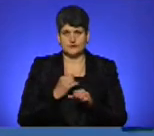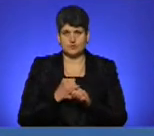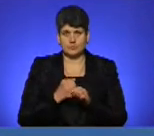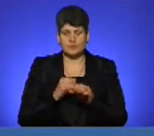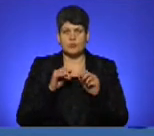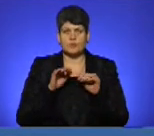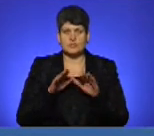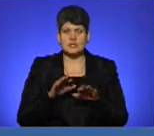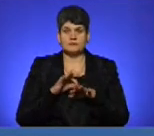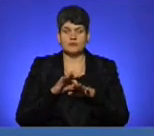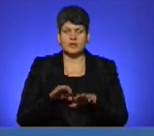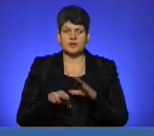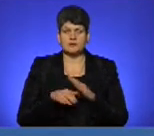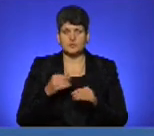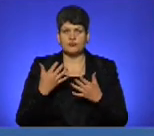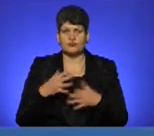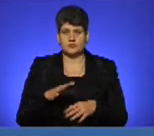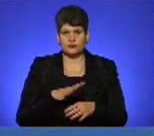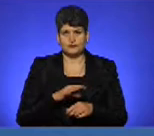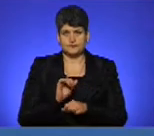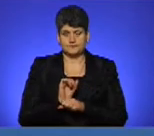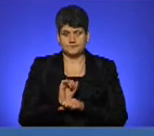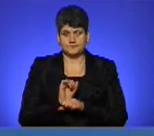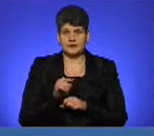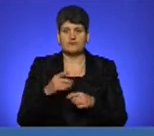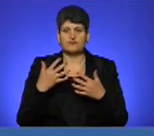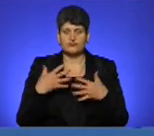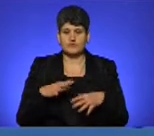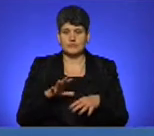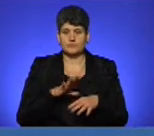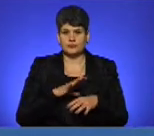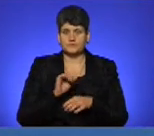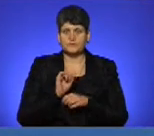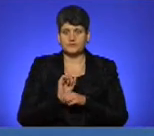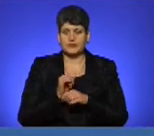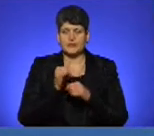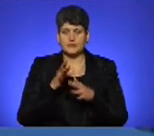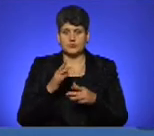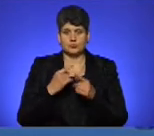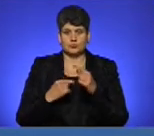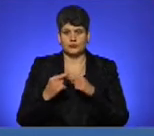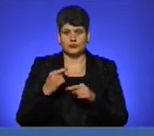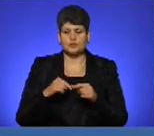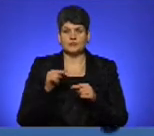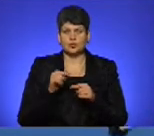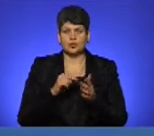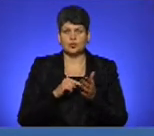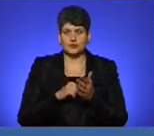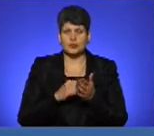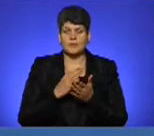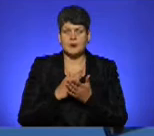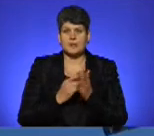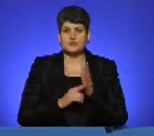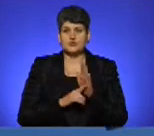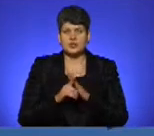процес проведення виборів вже був перерваний. Він вже був перерваний і фактично він не може повернутися в цю ж саму точку, він має